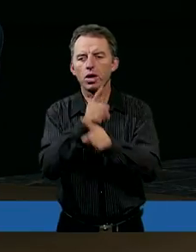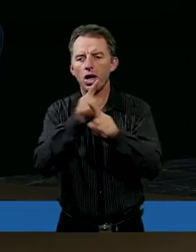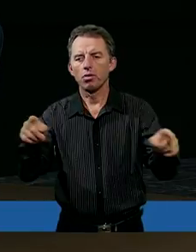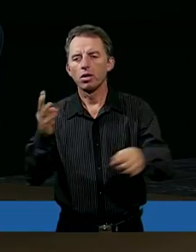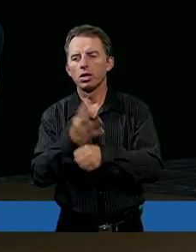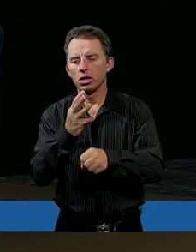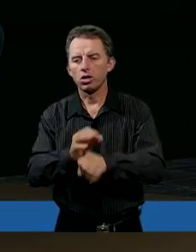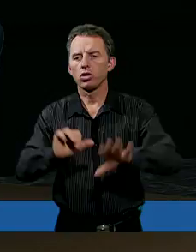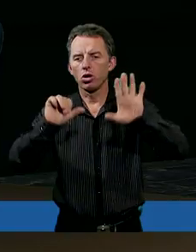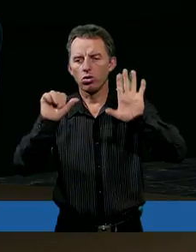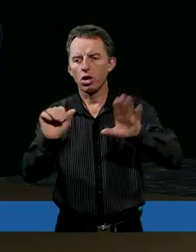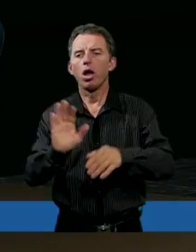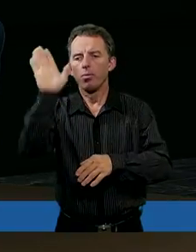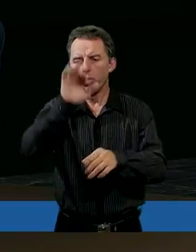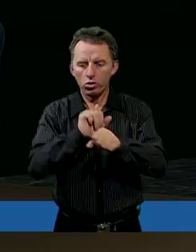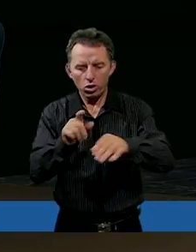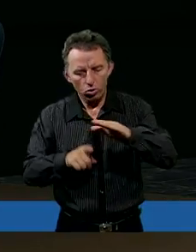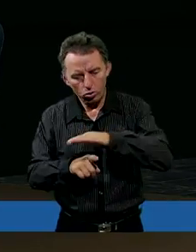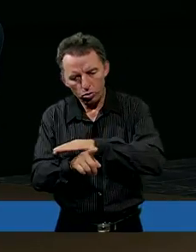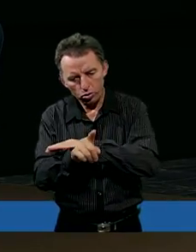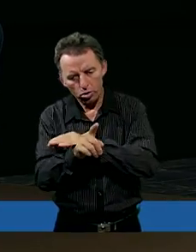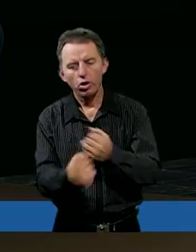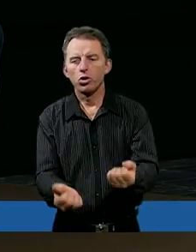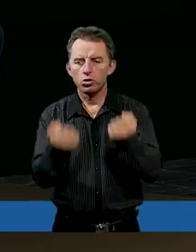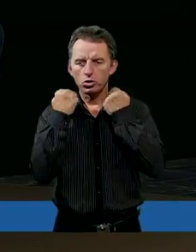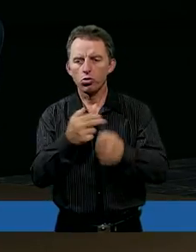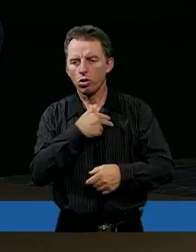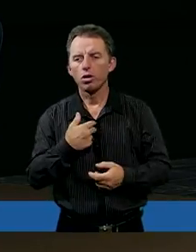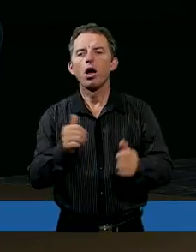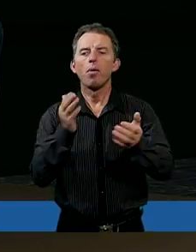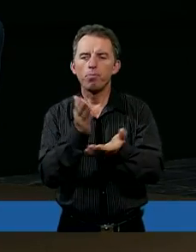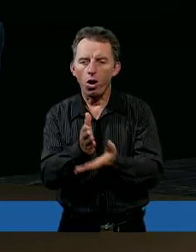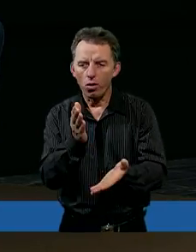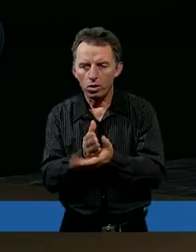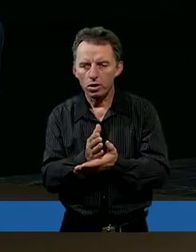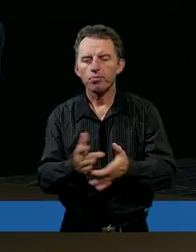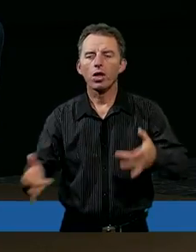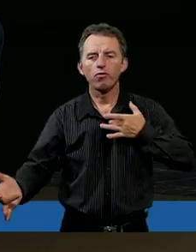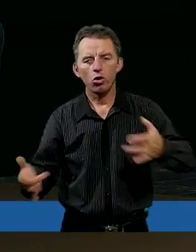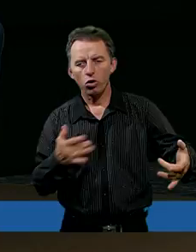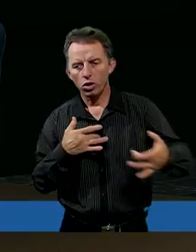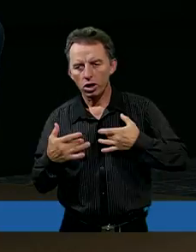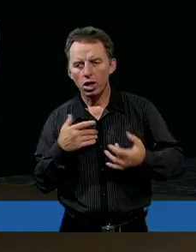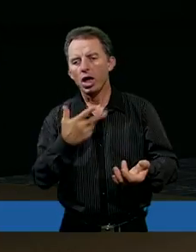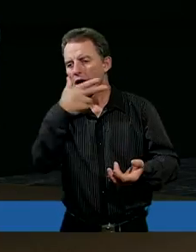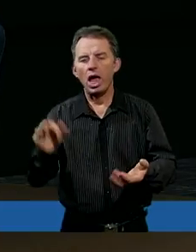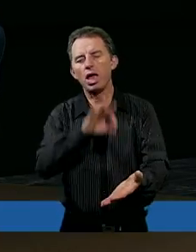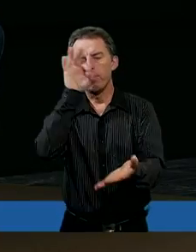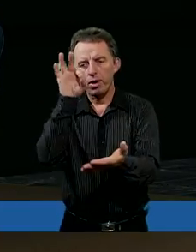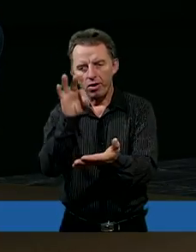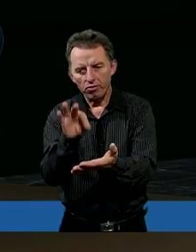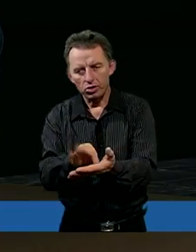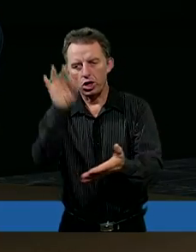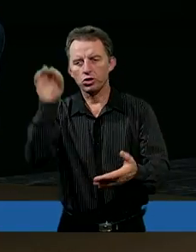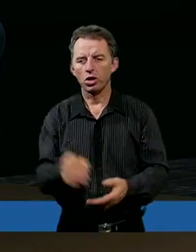Psalmu 46. Bóg jest ucieczką i siłą naszą, pomocą w utrapieniach